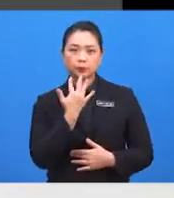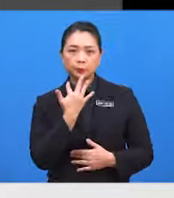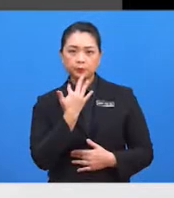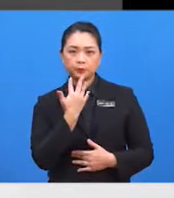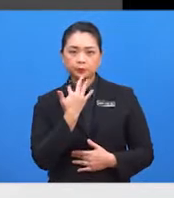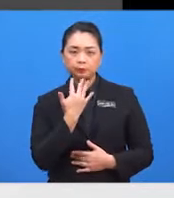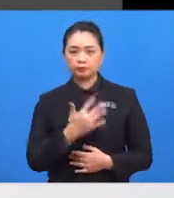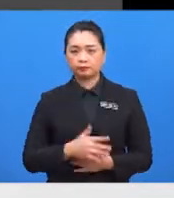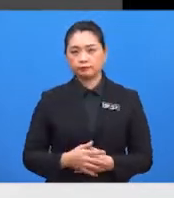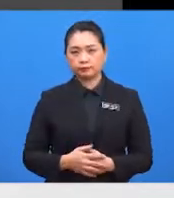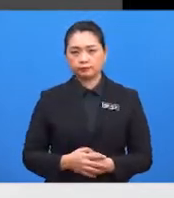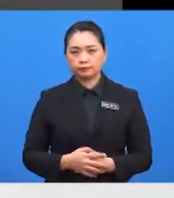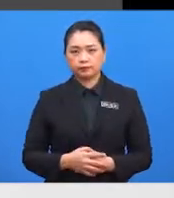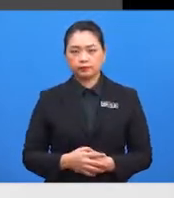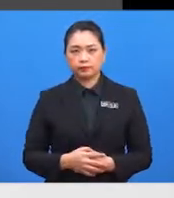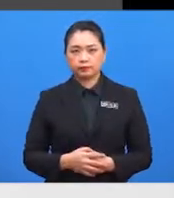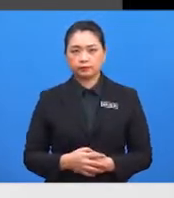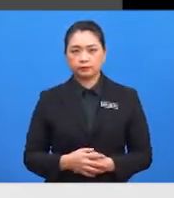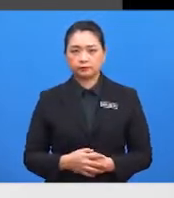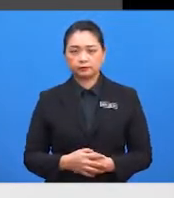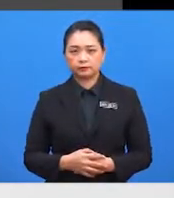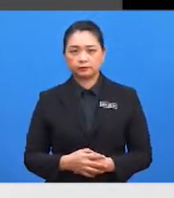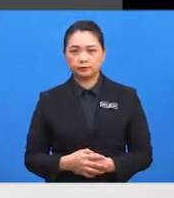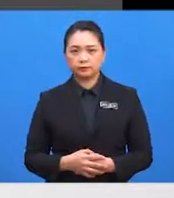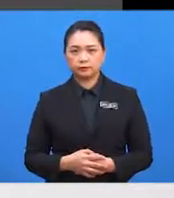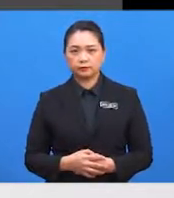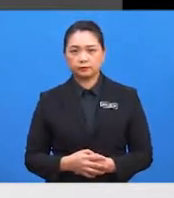drop down dari CMYK.